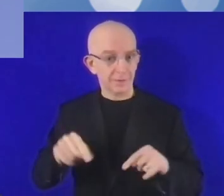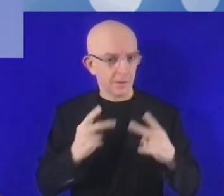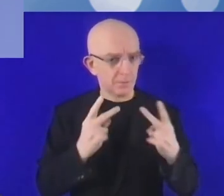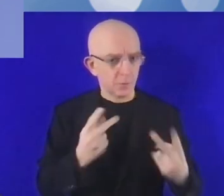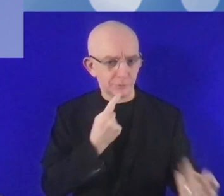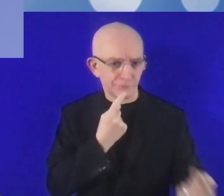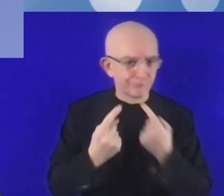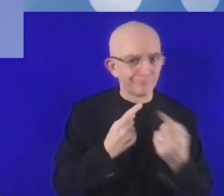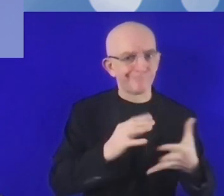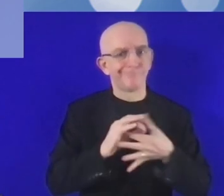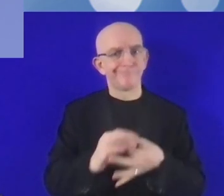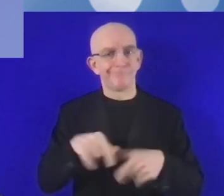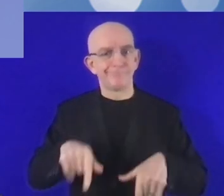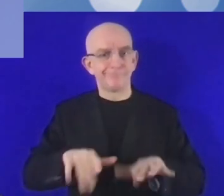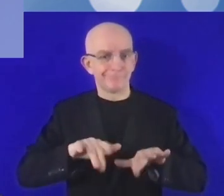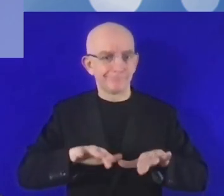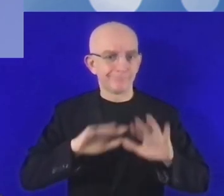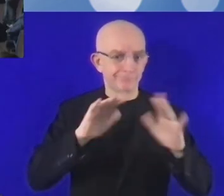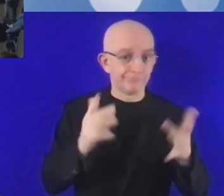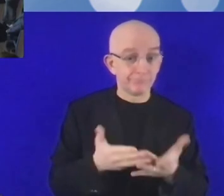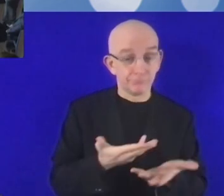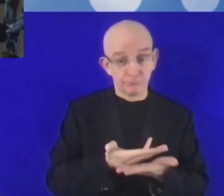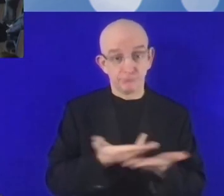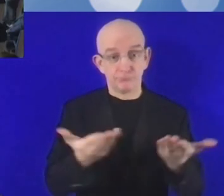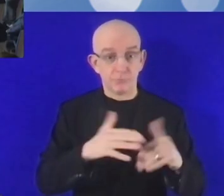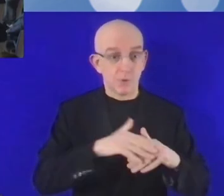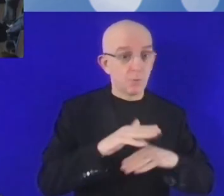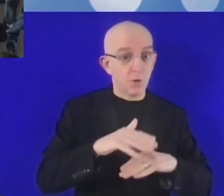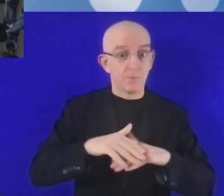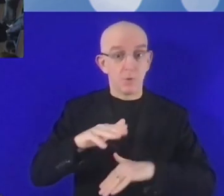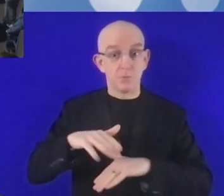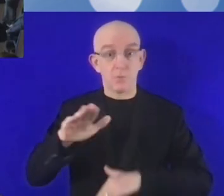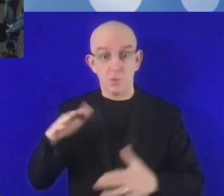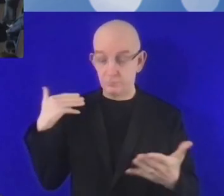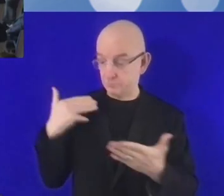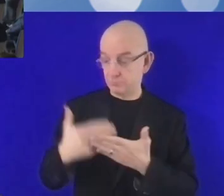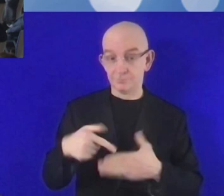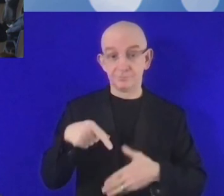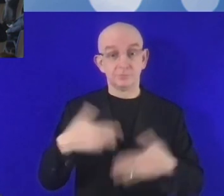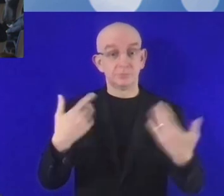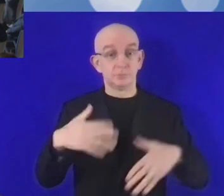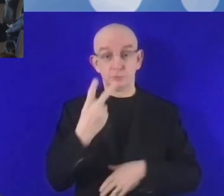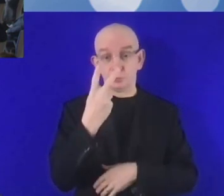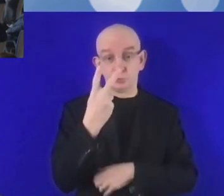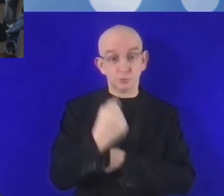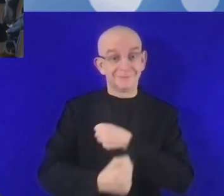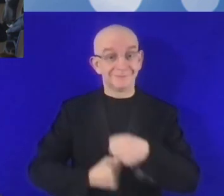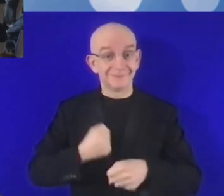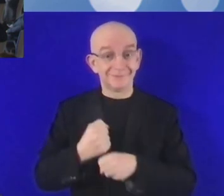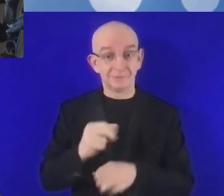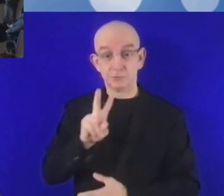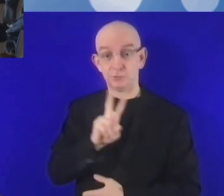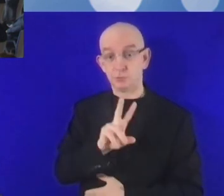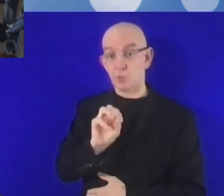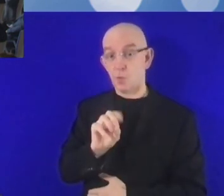的50%到现在不能使用网络，这是非常大的一个问题。在这次的会议，